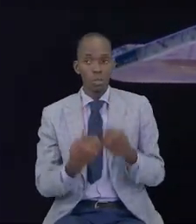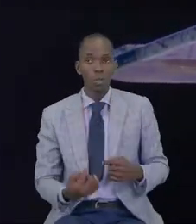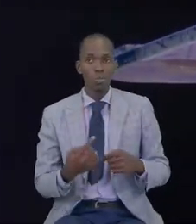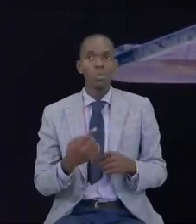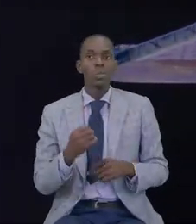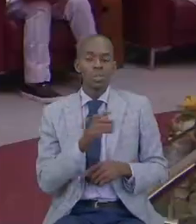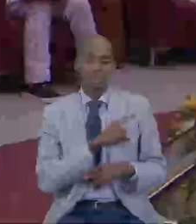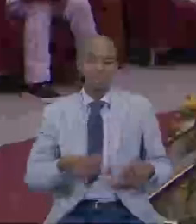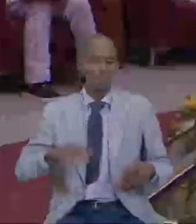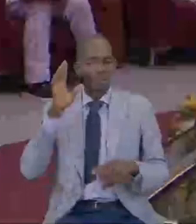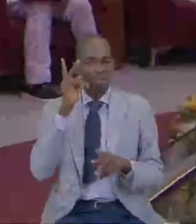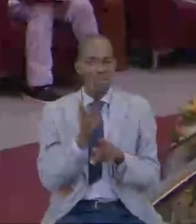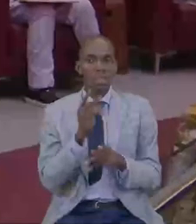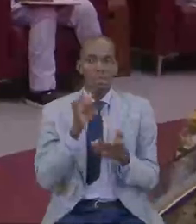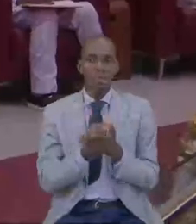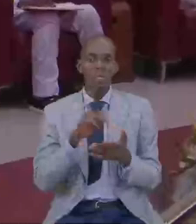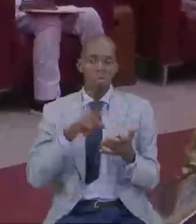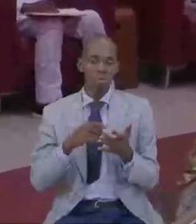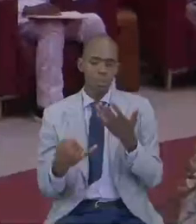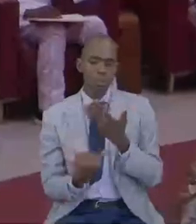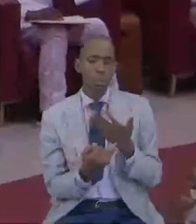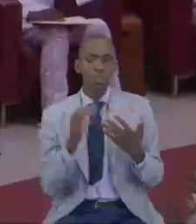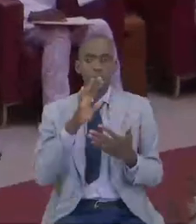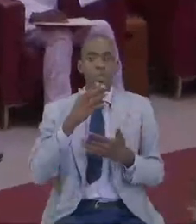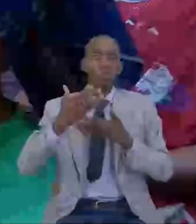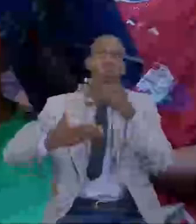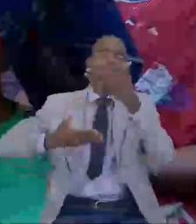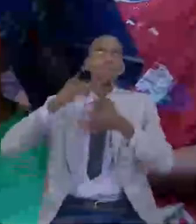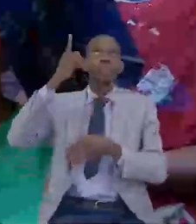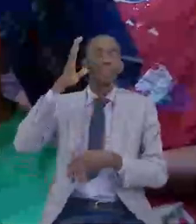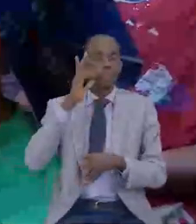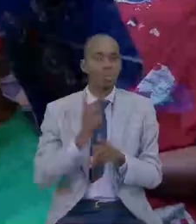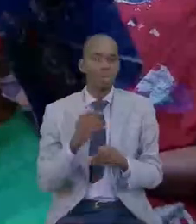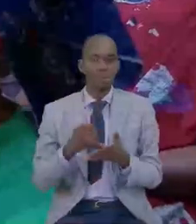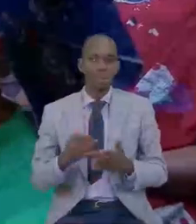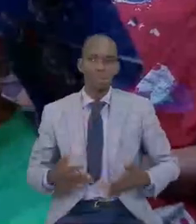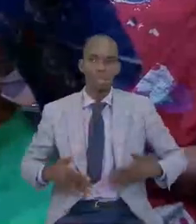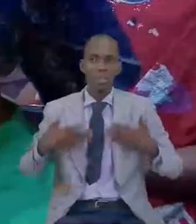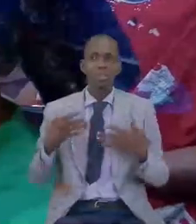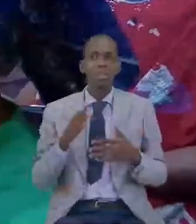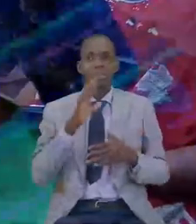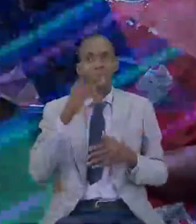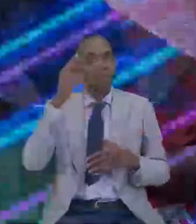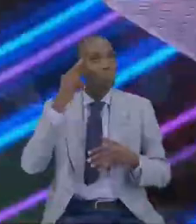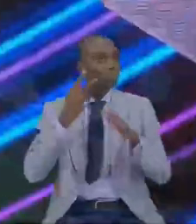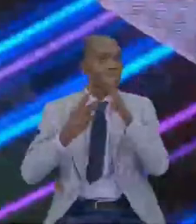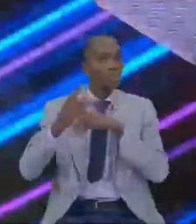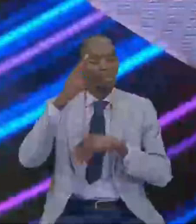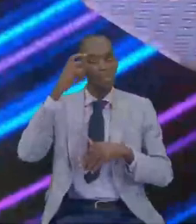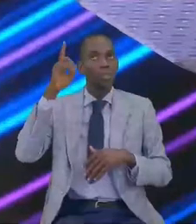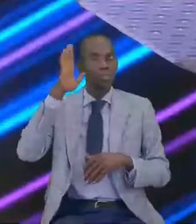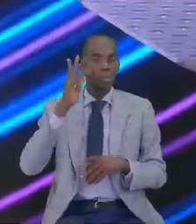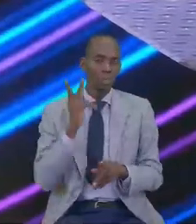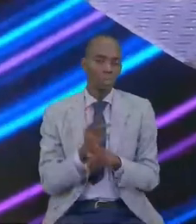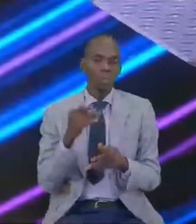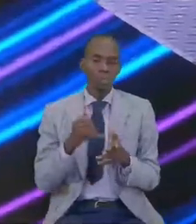garder ce projet vivant. Ton progrès, il va le garder vivant. Ta vision, ton rêve, il le gardera vivant au nom de